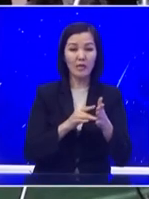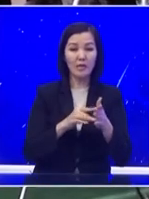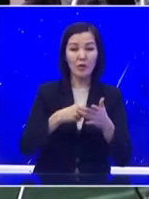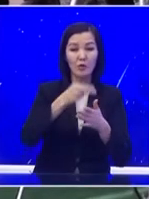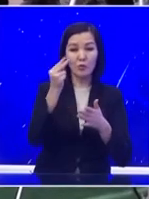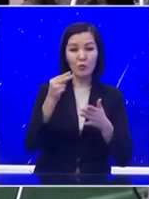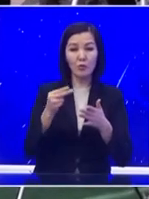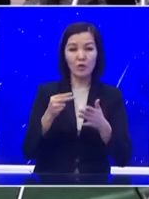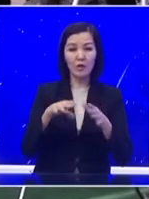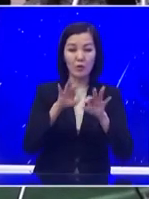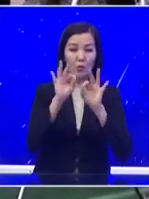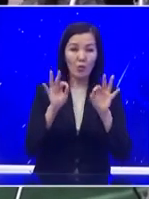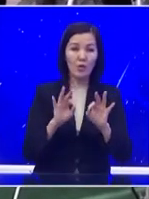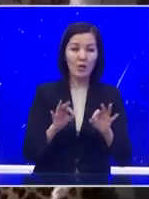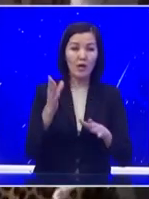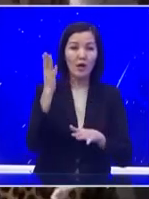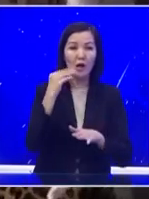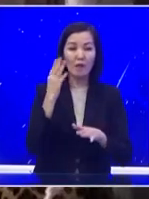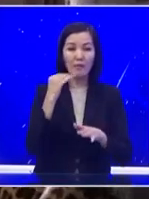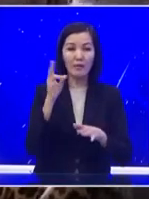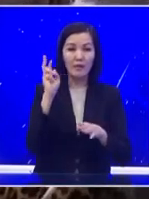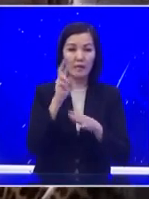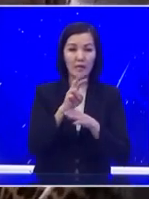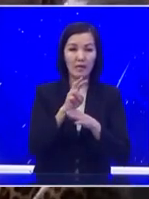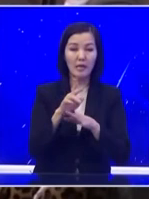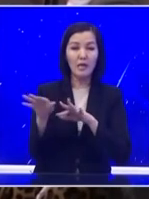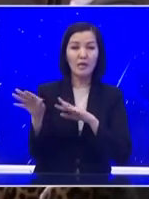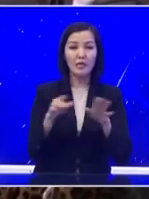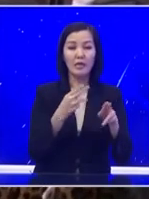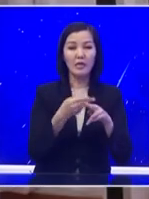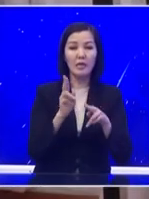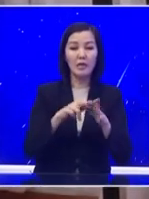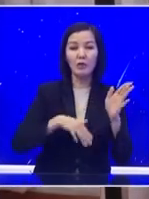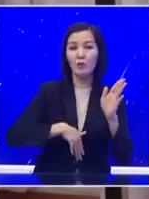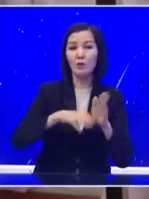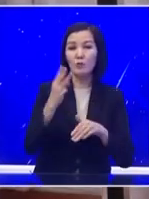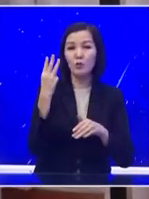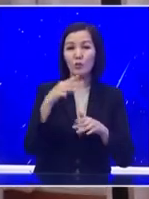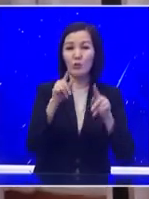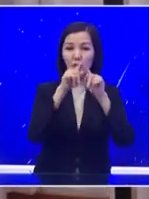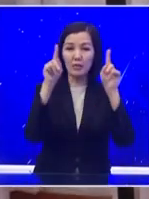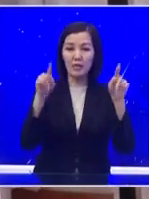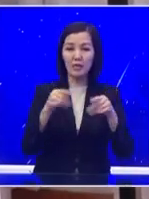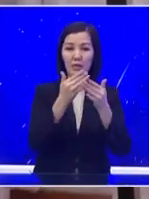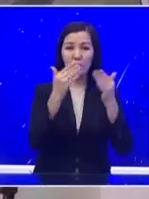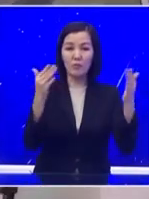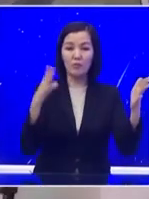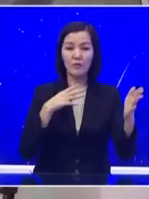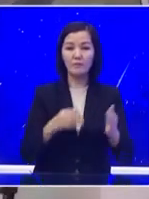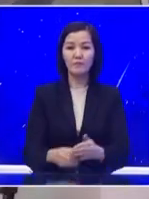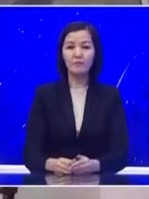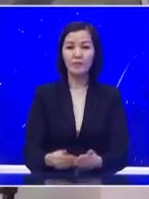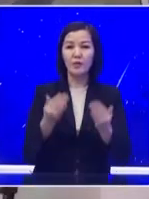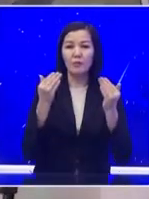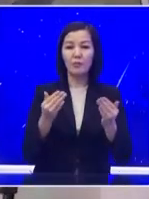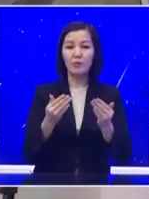түсірді. Өнерлі азаматтар Алматыдан арнайы келген. Шарада олардың ең үздік 30 туындысы көрермен көзайымына айналды. Бүгін біз